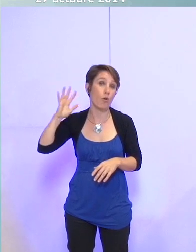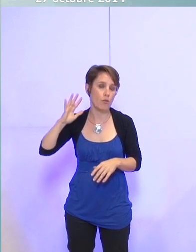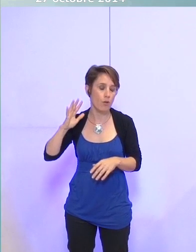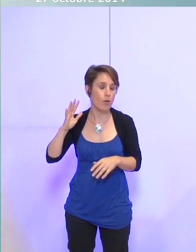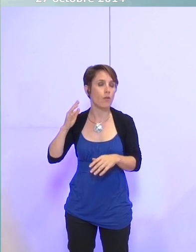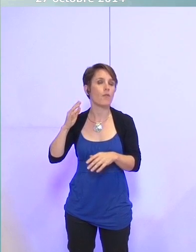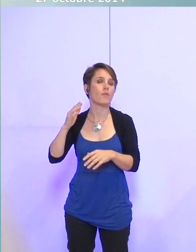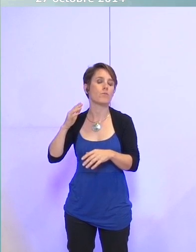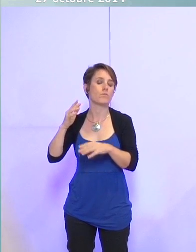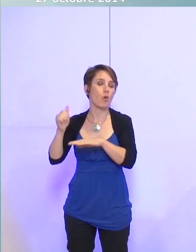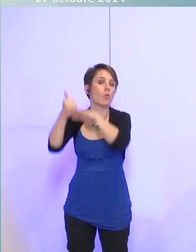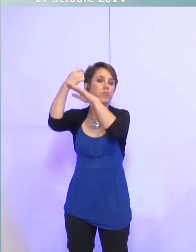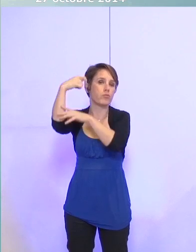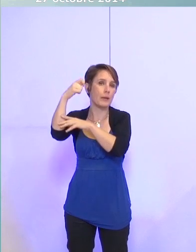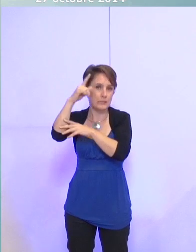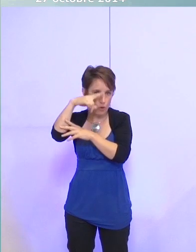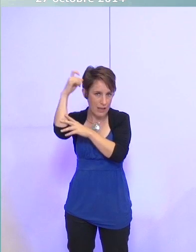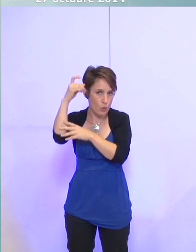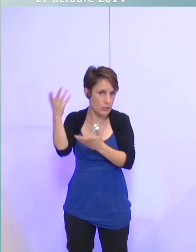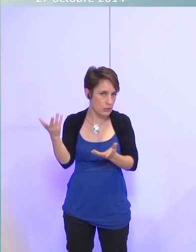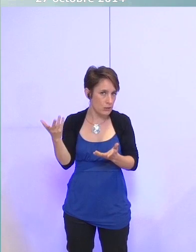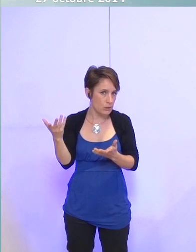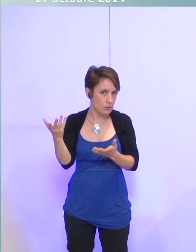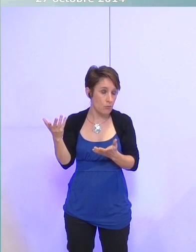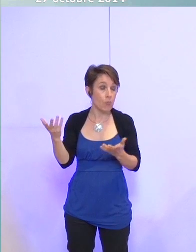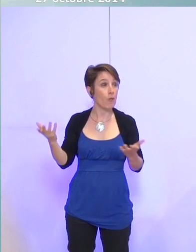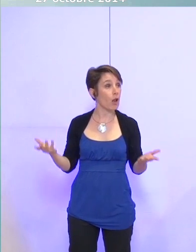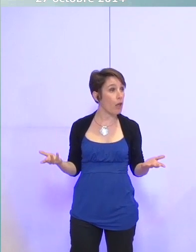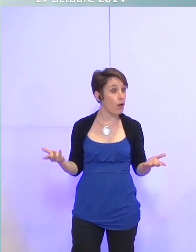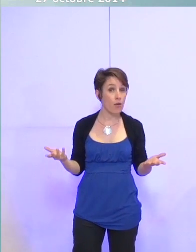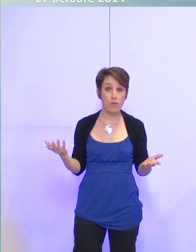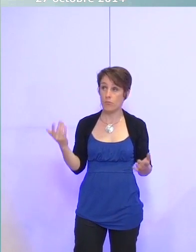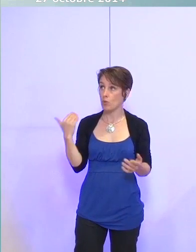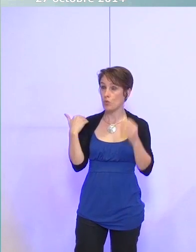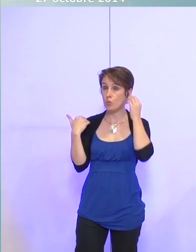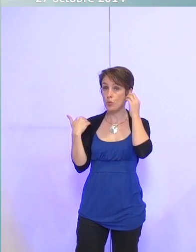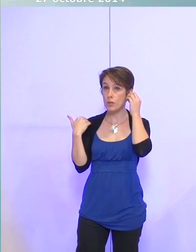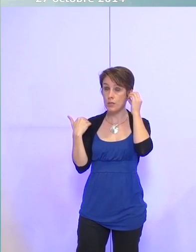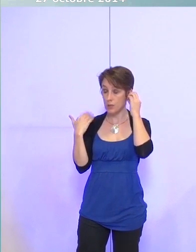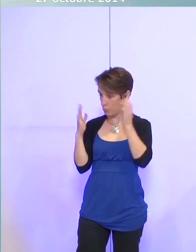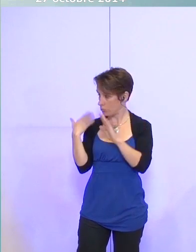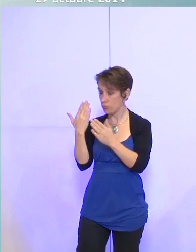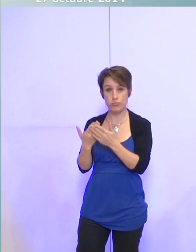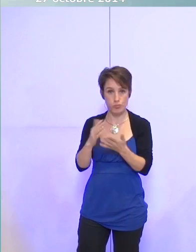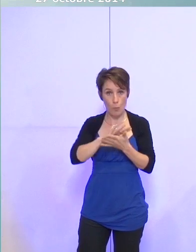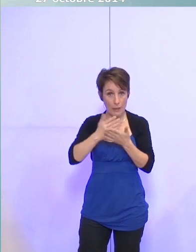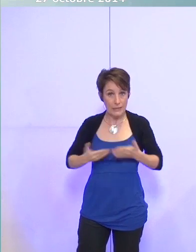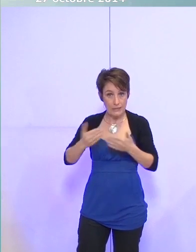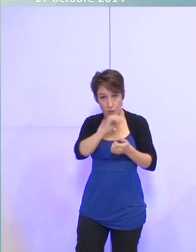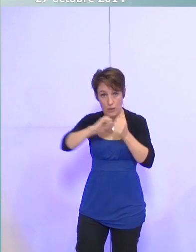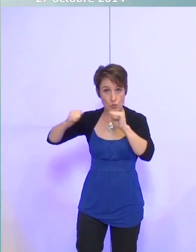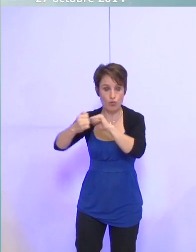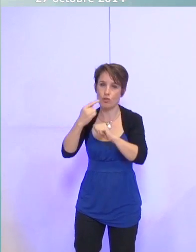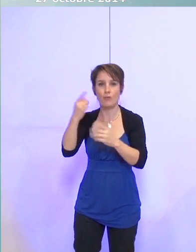sous la présidence de Nicolas Sarkozy. Là, depuis, donc, la situation a radicalement changé. Nous ne sommes plus face à un